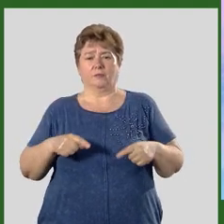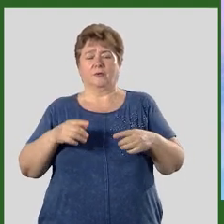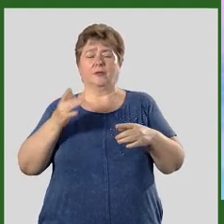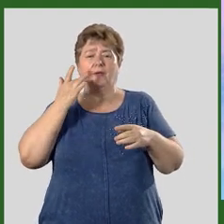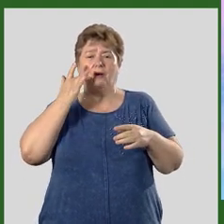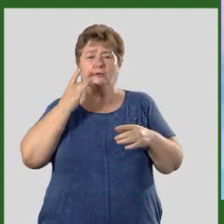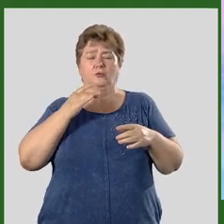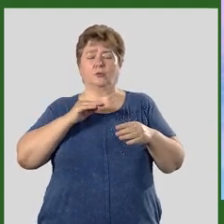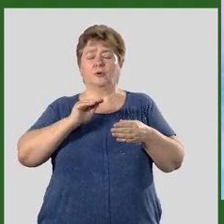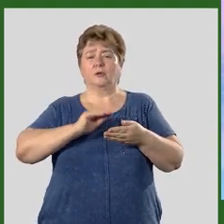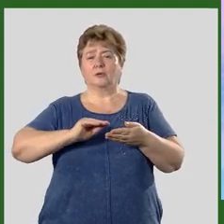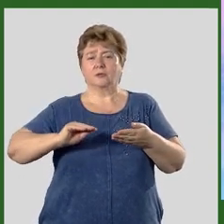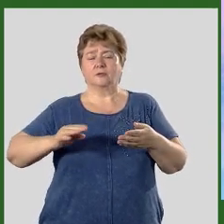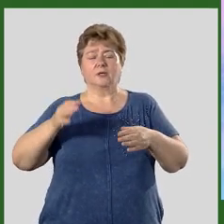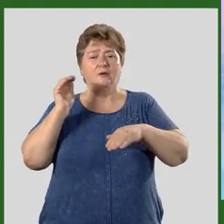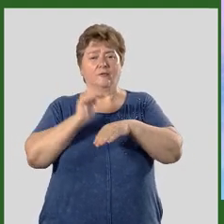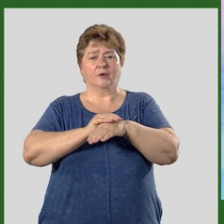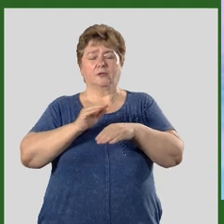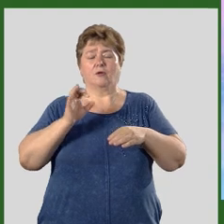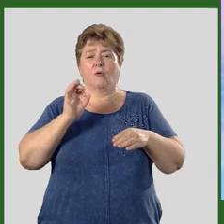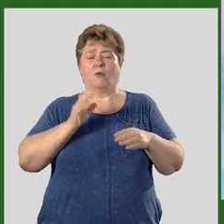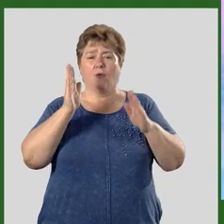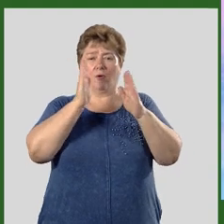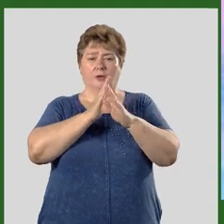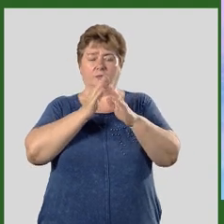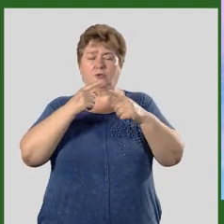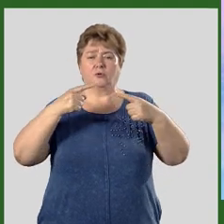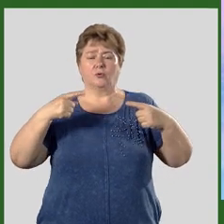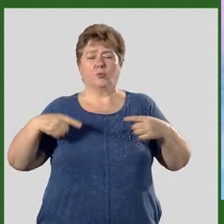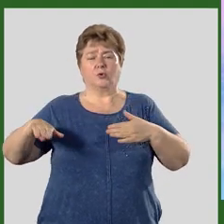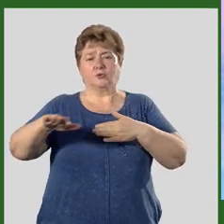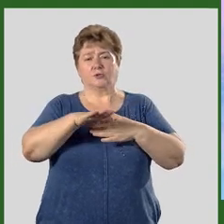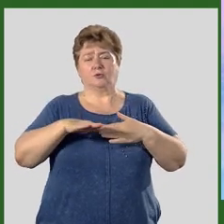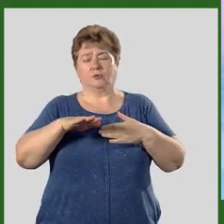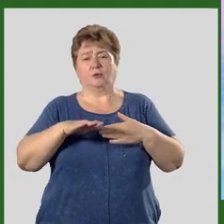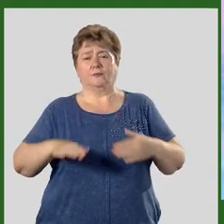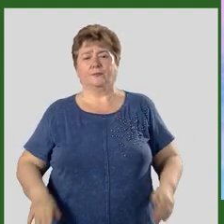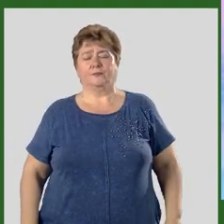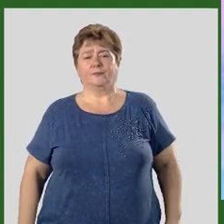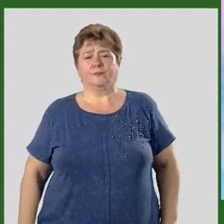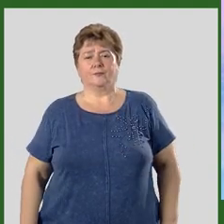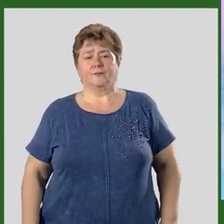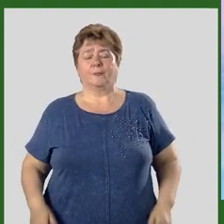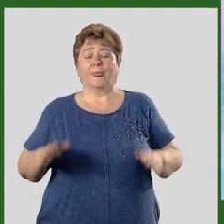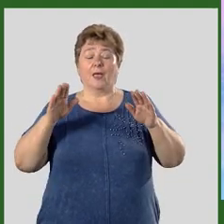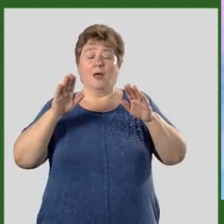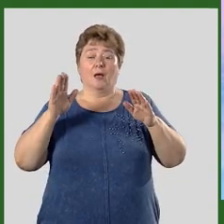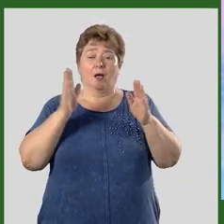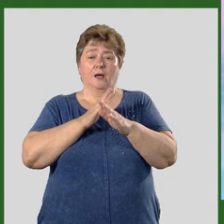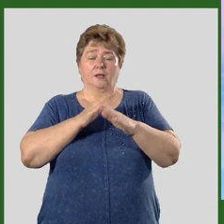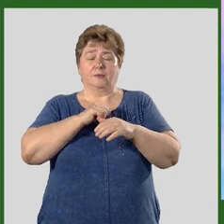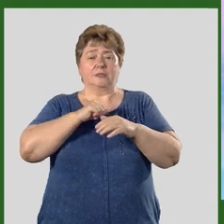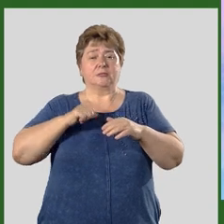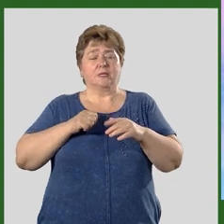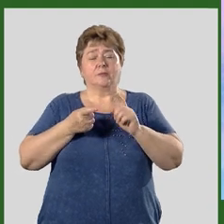на которых отображены сведения о климате любой территории. Климат –